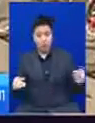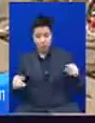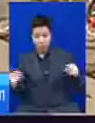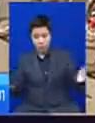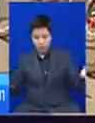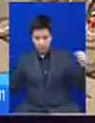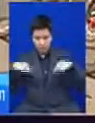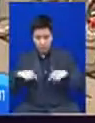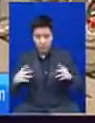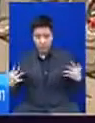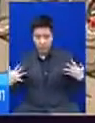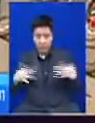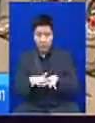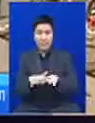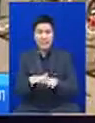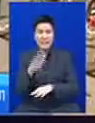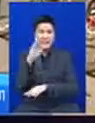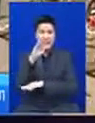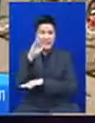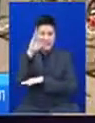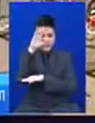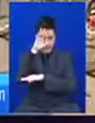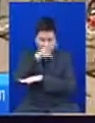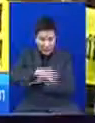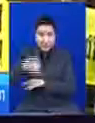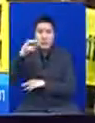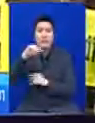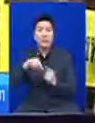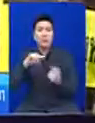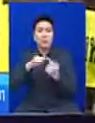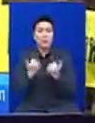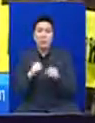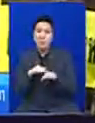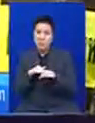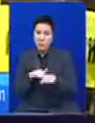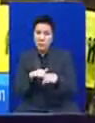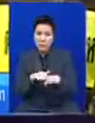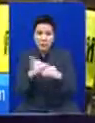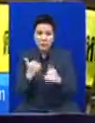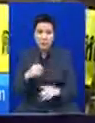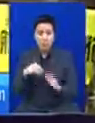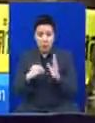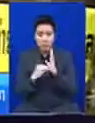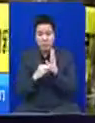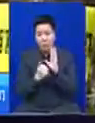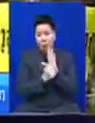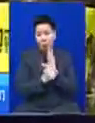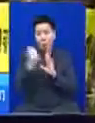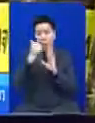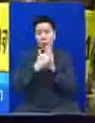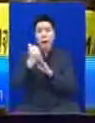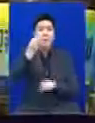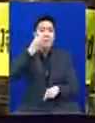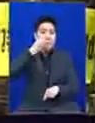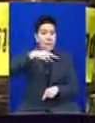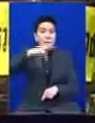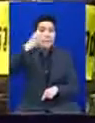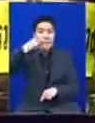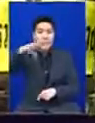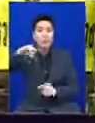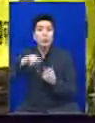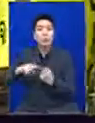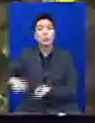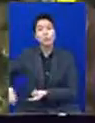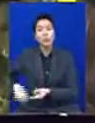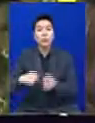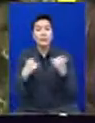พาะช่วงเย็นไปจนถึงตลอดทั้งคืนเลยนะคะจะมีปริมาณรถจำนวนมากที่ออกจากกรุงเทพมหานครเพื่อกลับภูมิลำเนาช่วงเทศกา